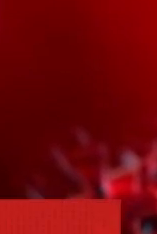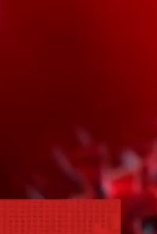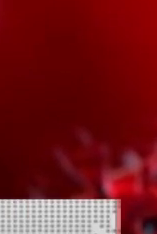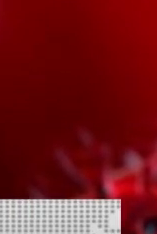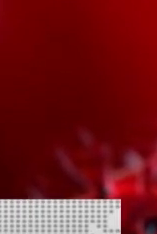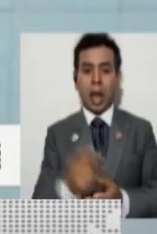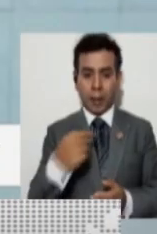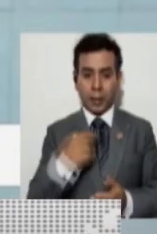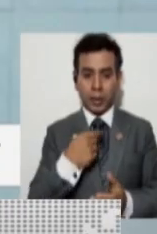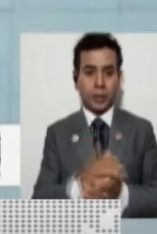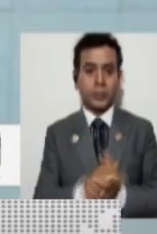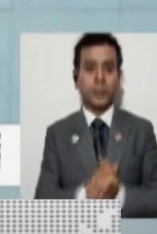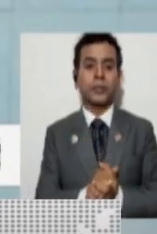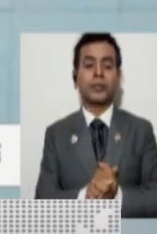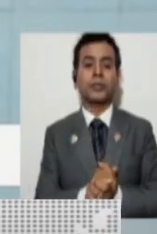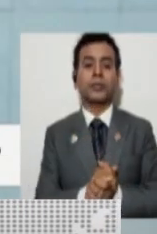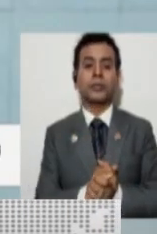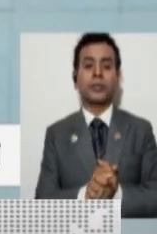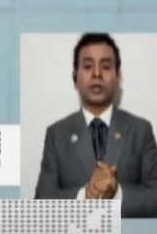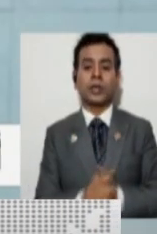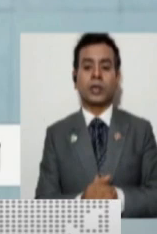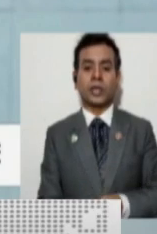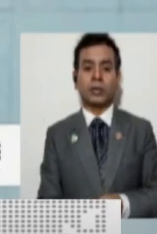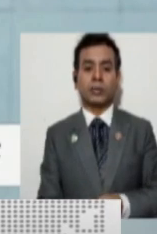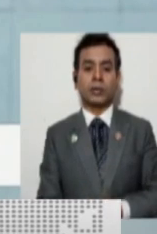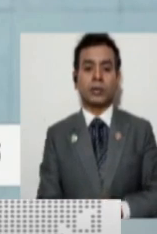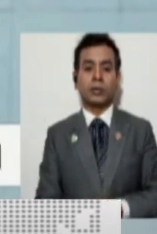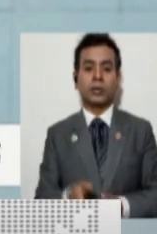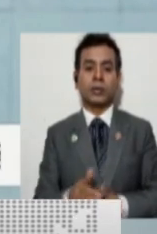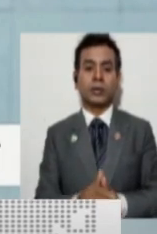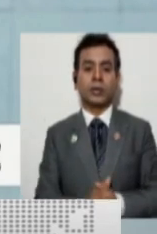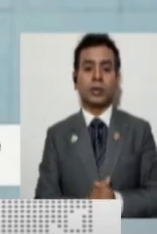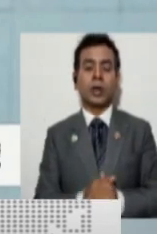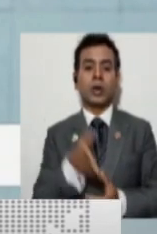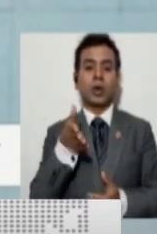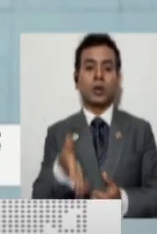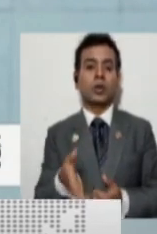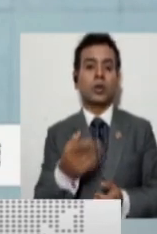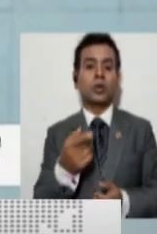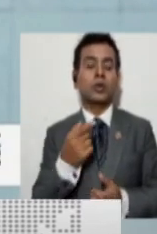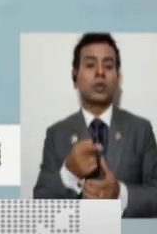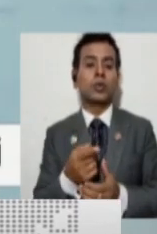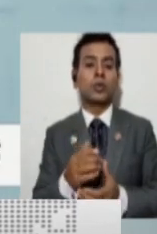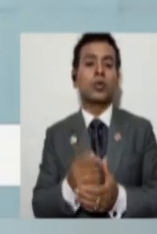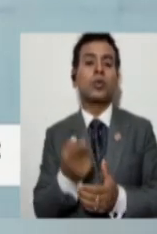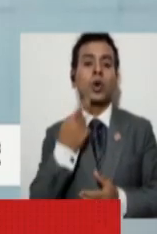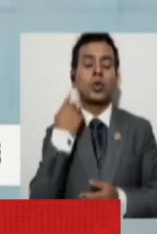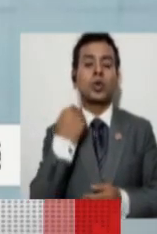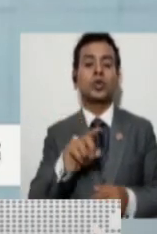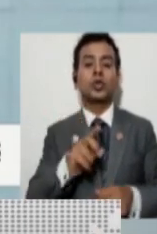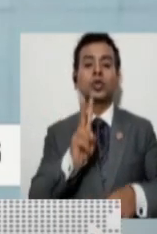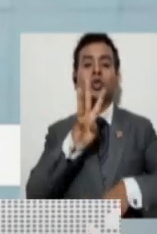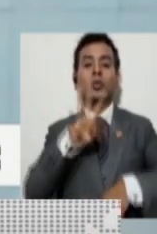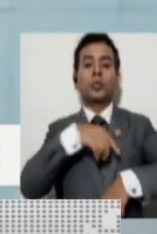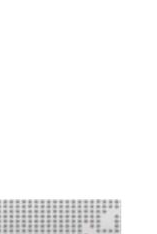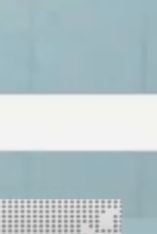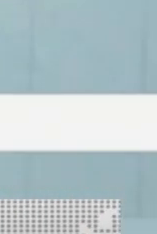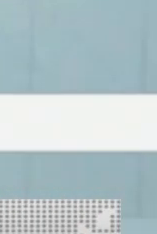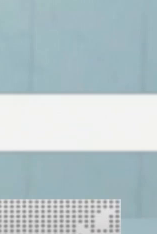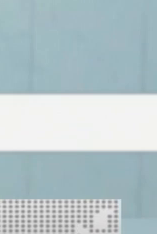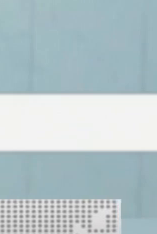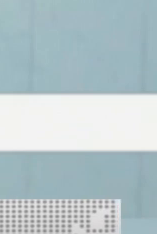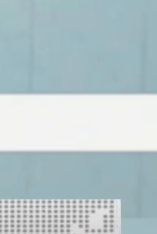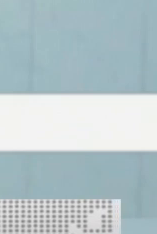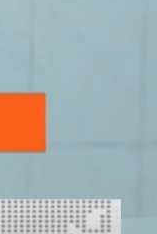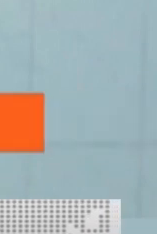জন। 24 ঘন্টায় মৃত্যুবরণ করেছেন আরো পাঁচজন এবং এ পর্যন্ত 145 জন।